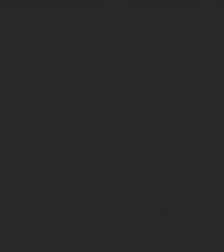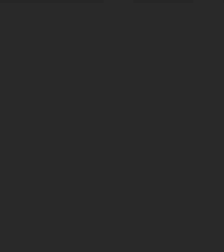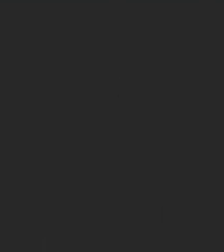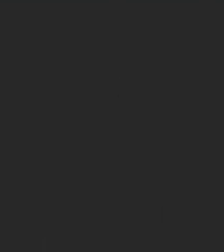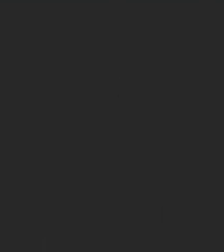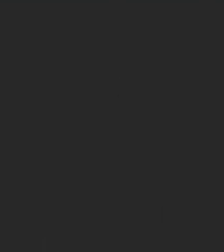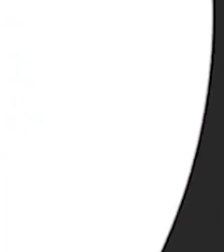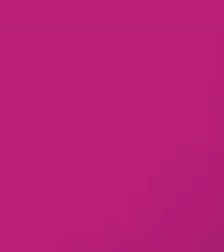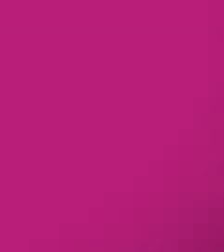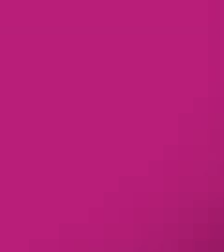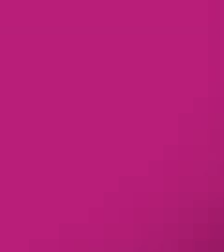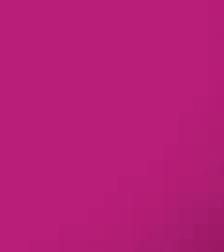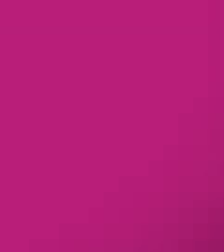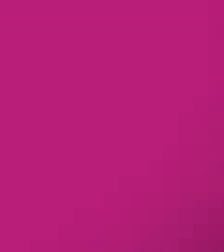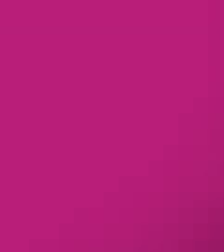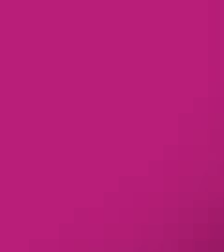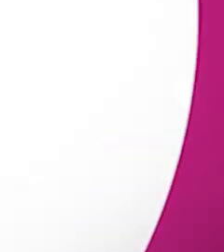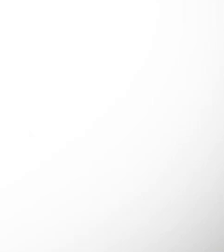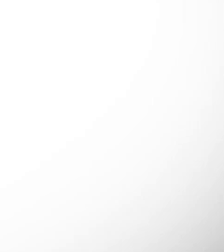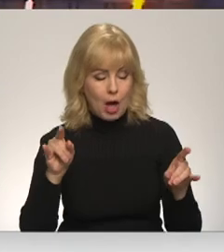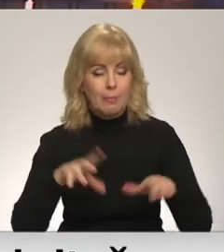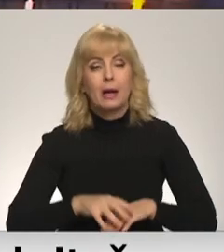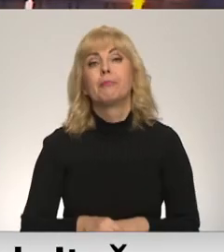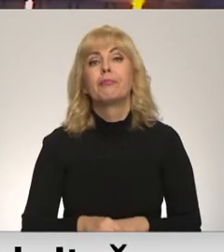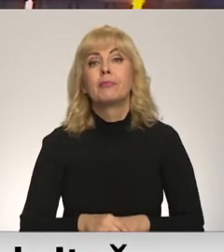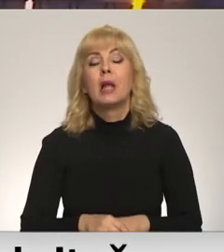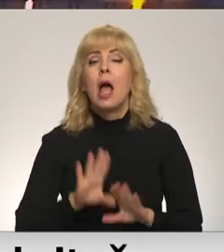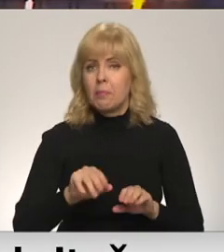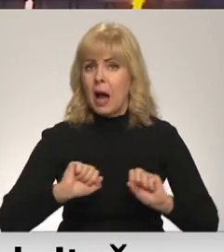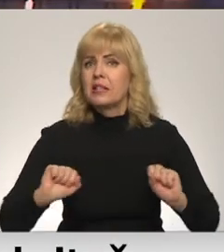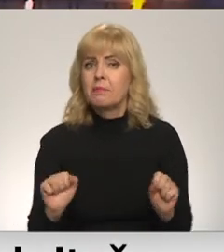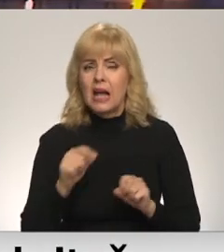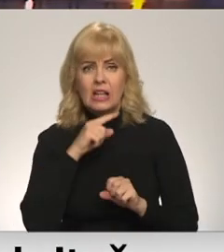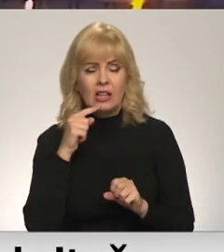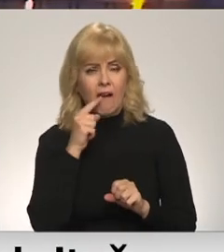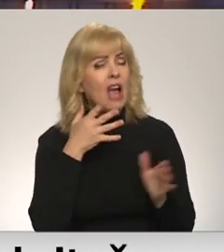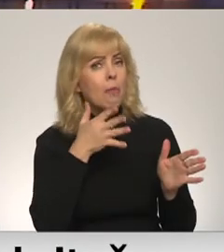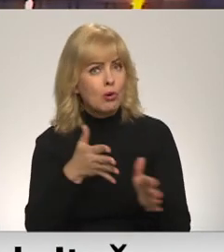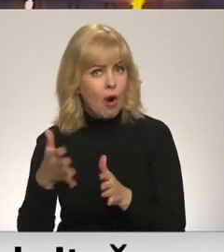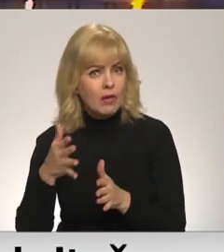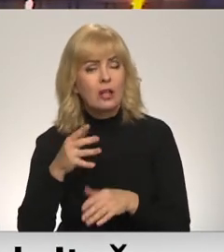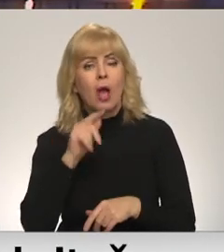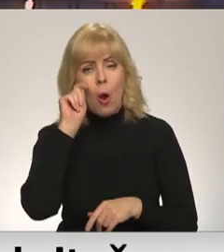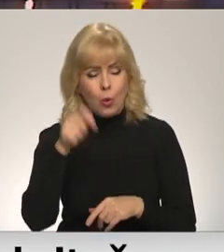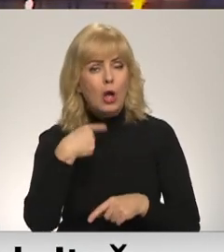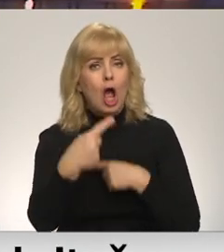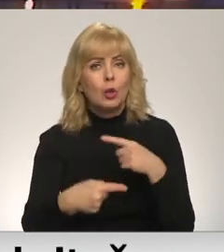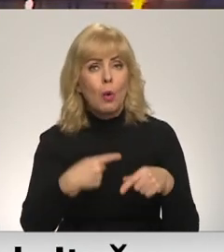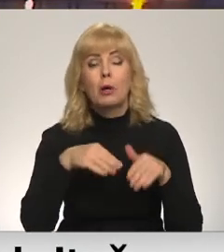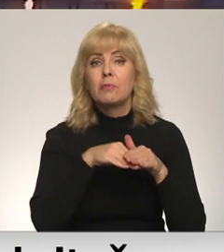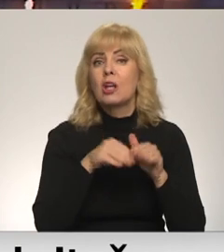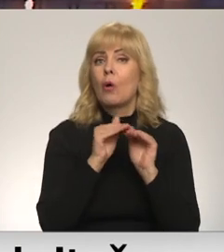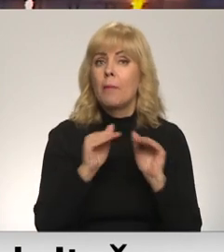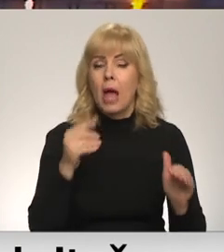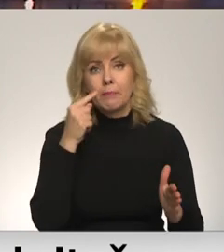Re, viss ēters ir te! Par spīti Krievijas provokācijām Ukraina joprojām saglabā mieru,